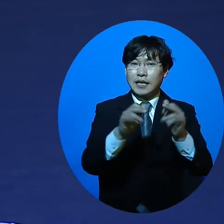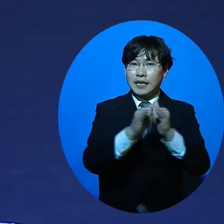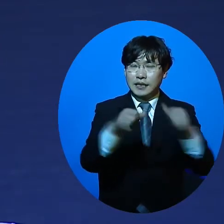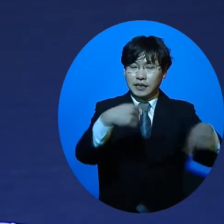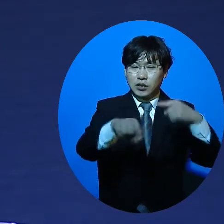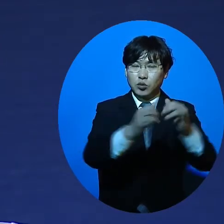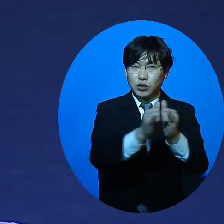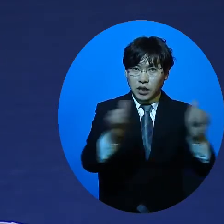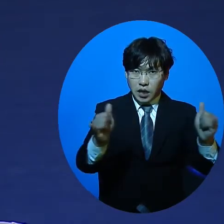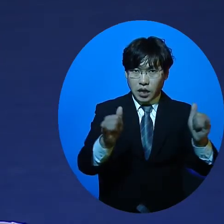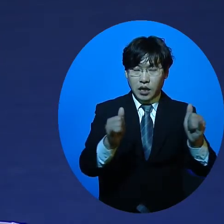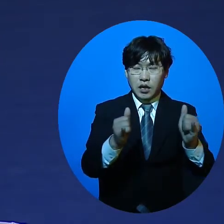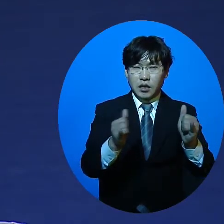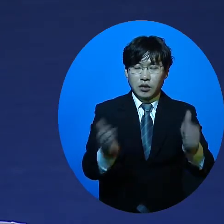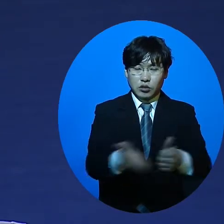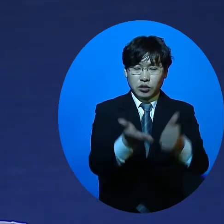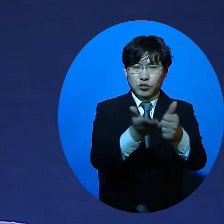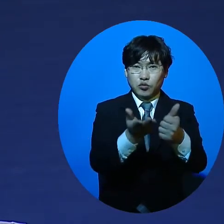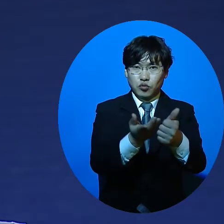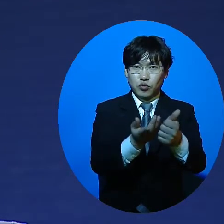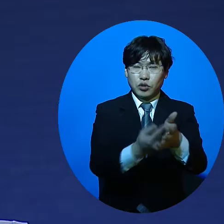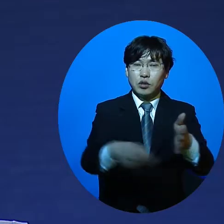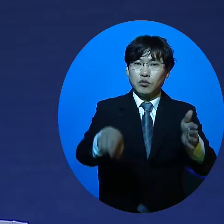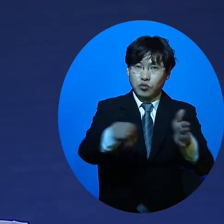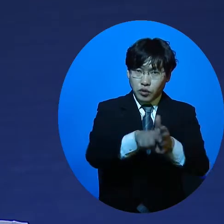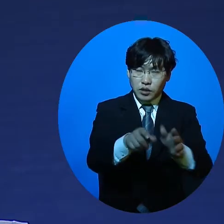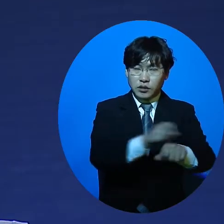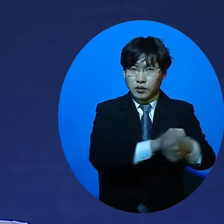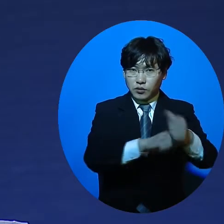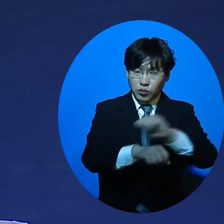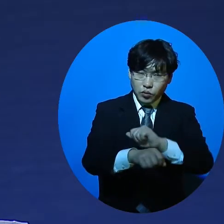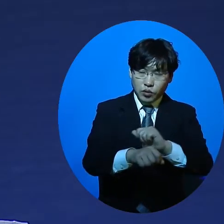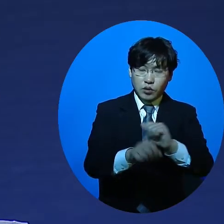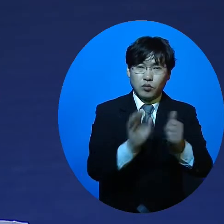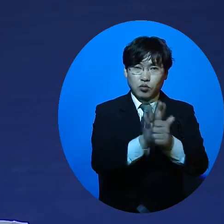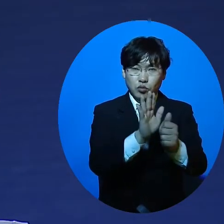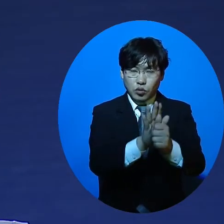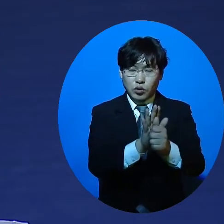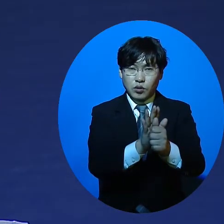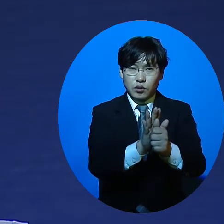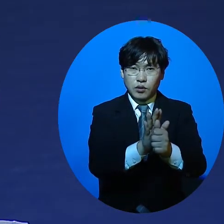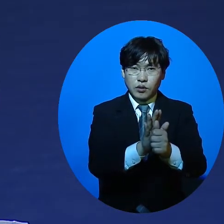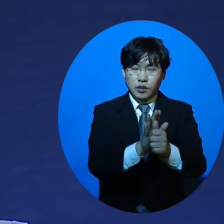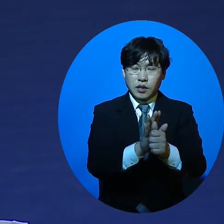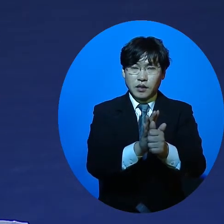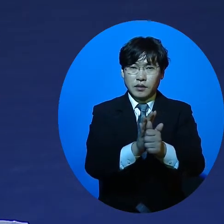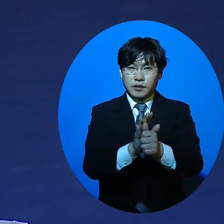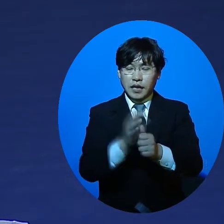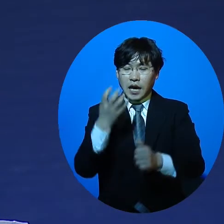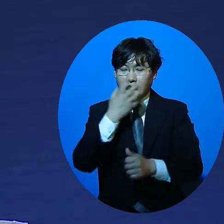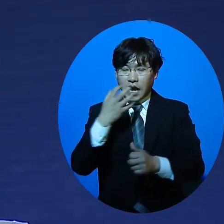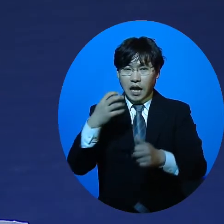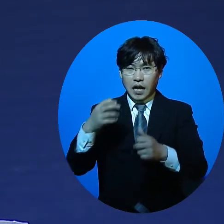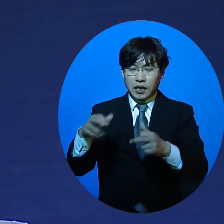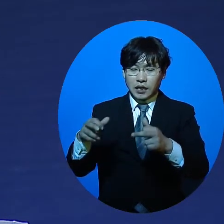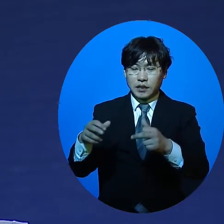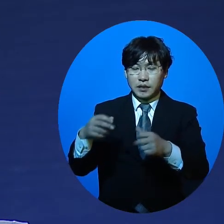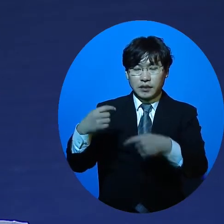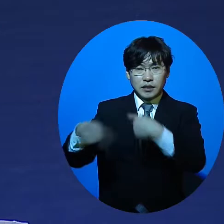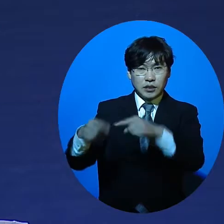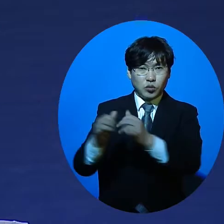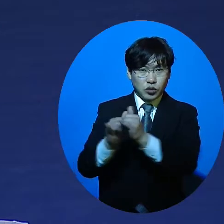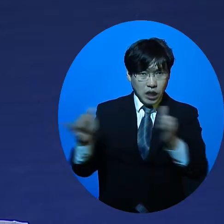체육이죠. 장애인 체육 지도자의 적극적인 육성을 위해서 비장애인 체육 지도자에 비해서 어떤